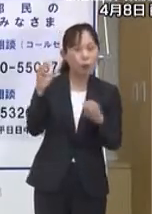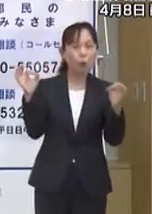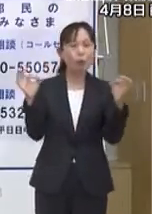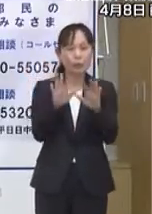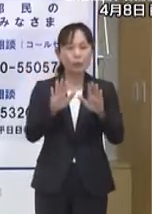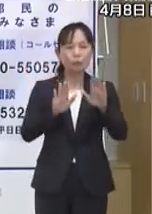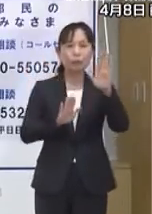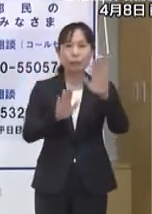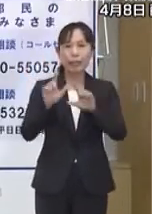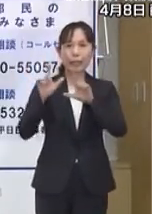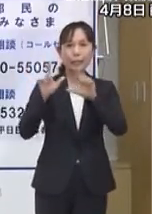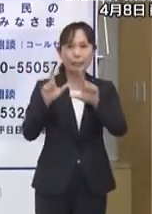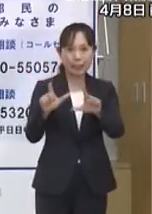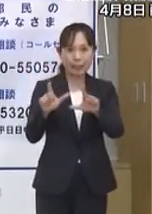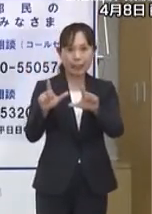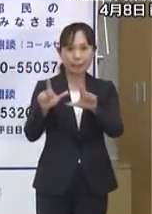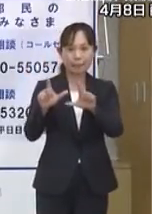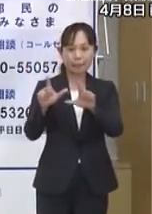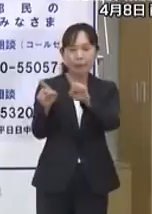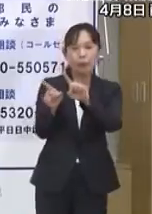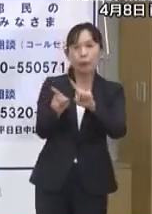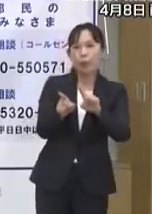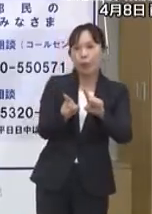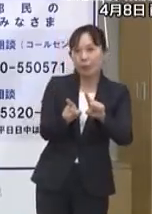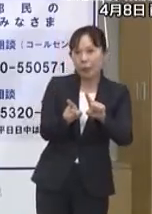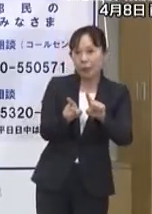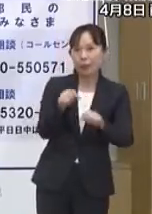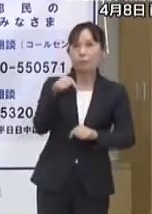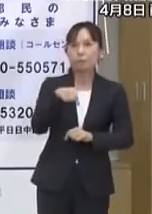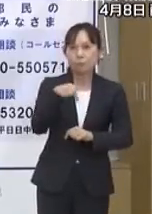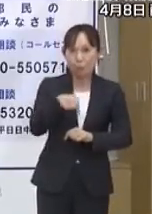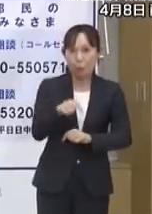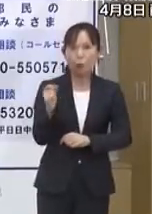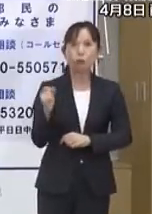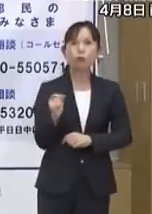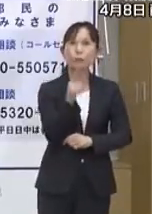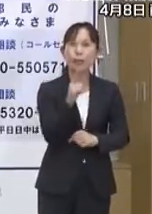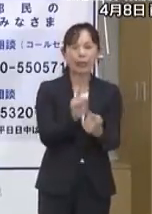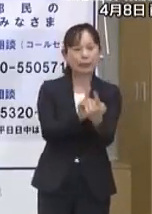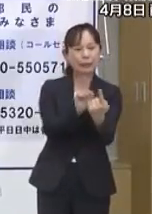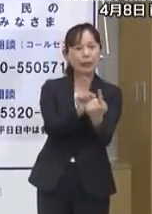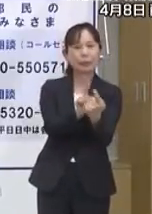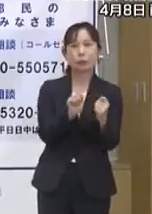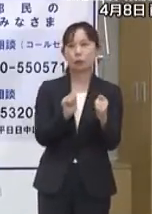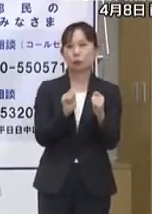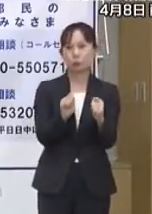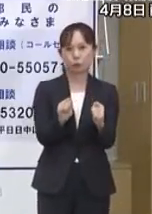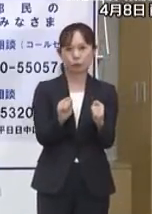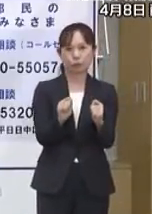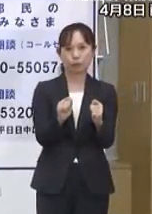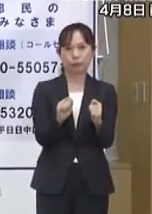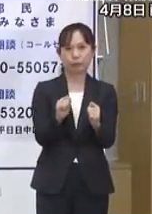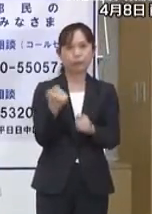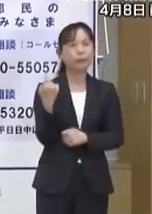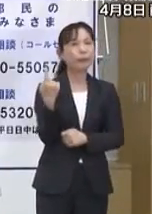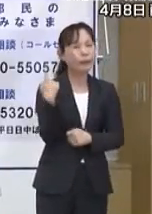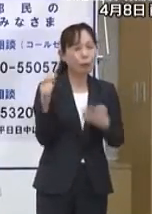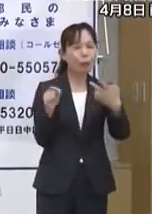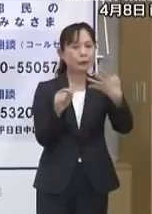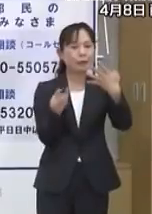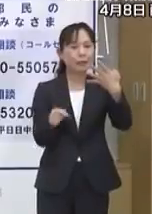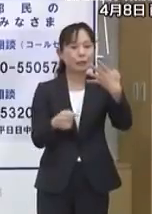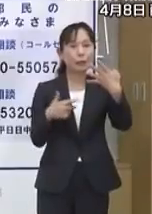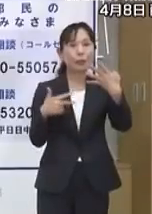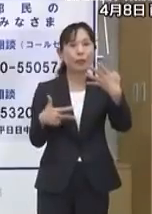事態宣言の排出に伴いまして東京都として速やかに対応するということで昨日であります